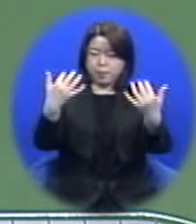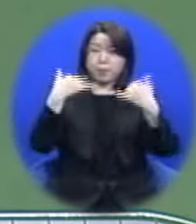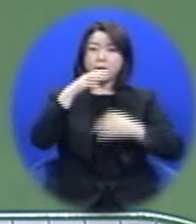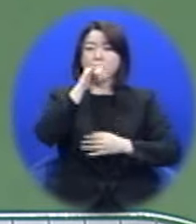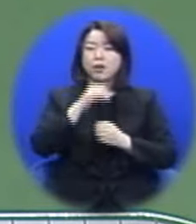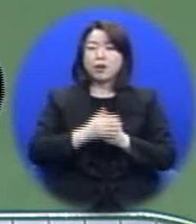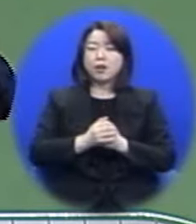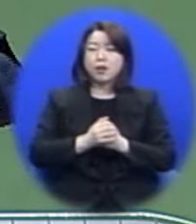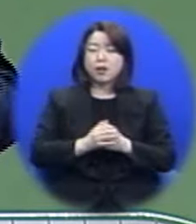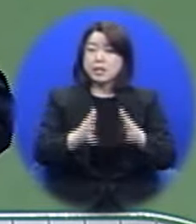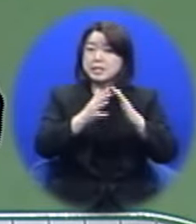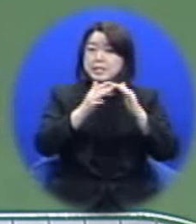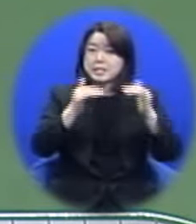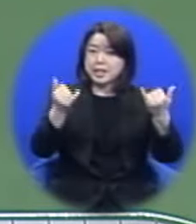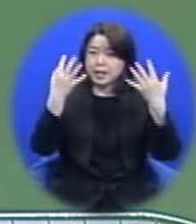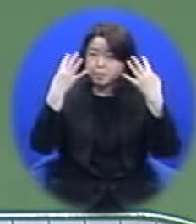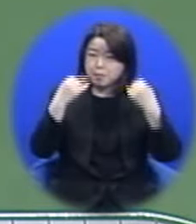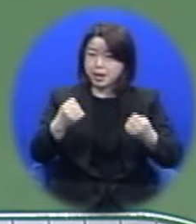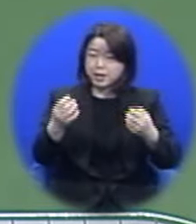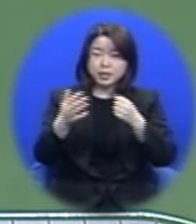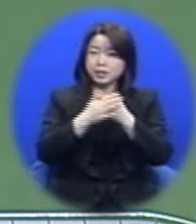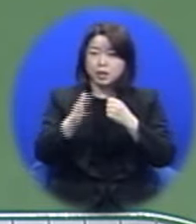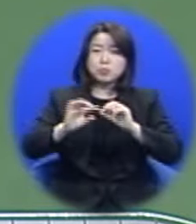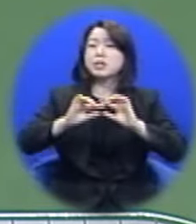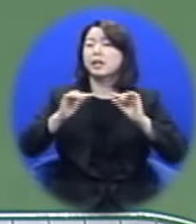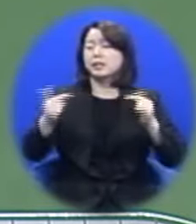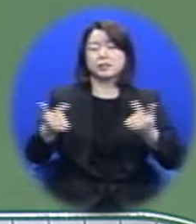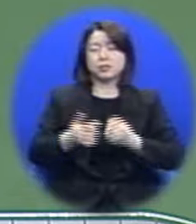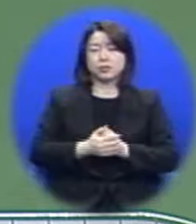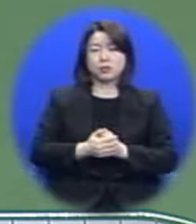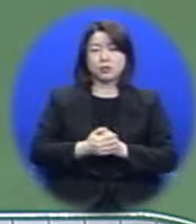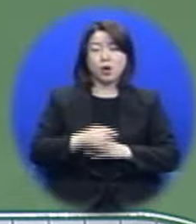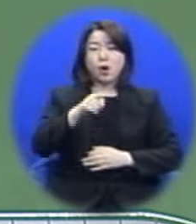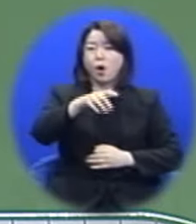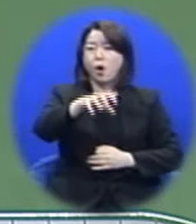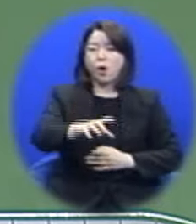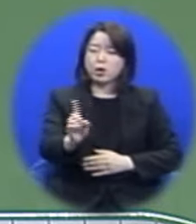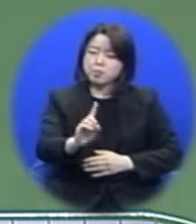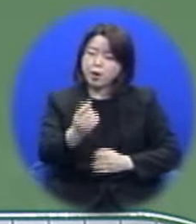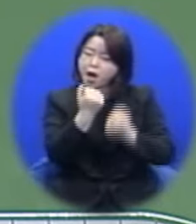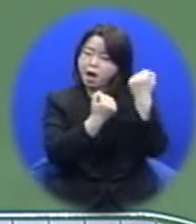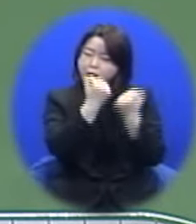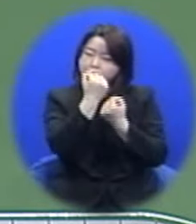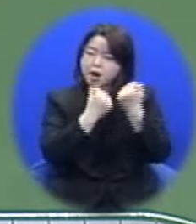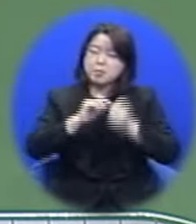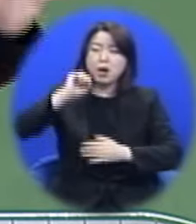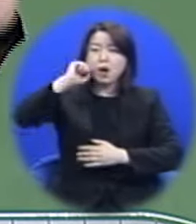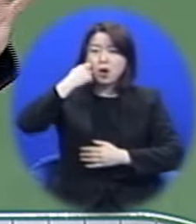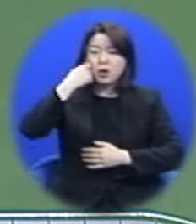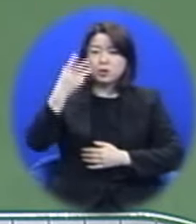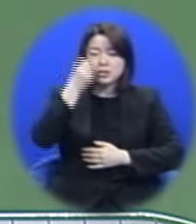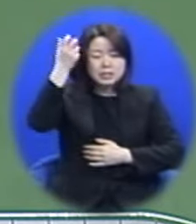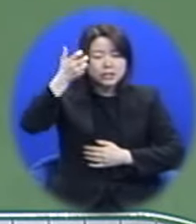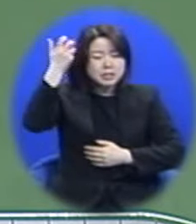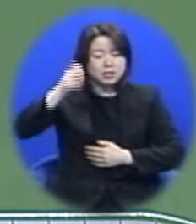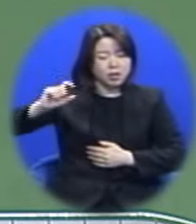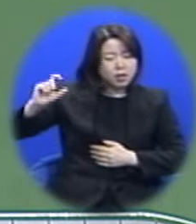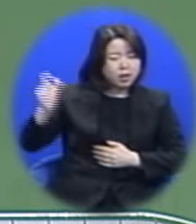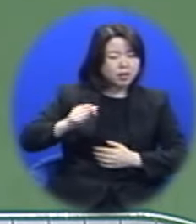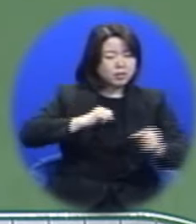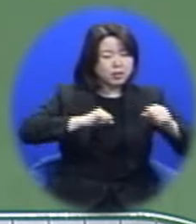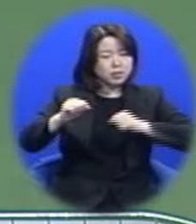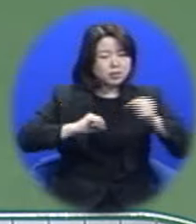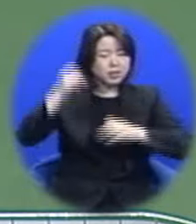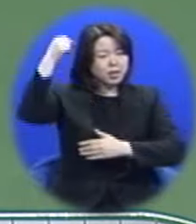사람이 많았기 때문에 나오는 열기만 아니었어요. 거기에는 뭐라고 설명하기 어려운 성령의 강력한 역사가